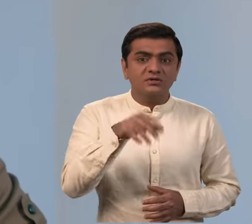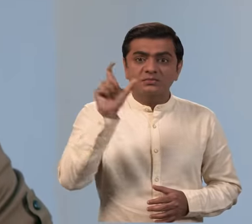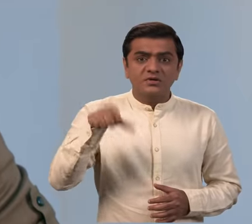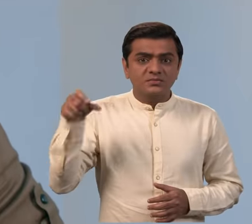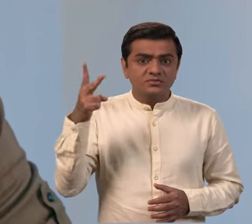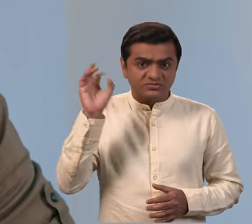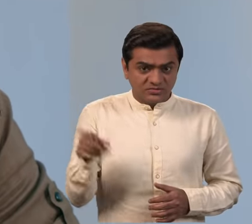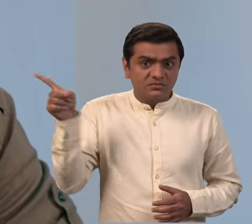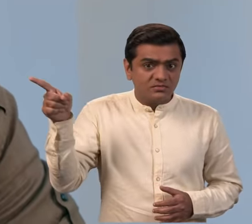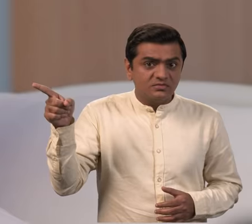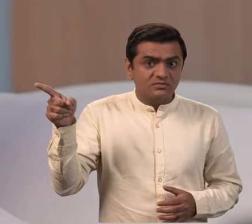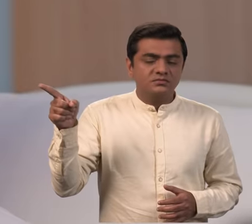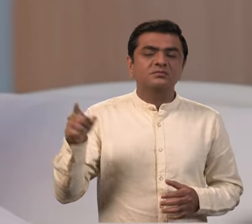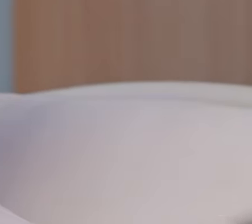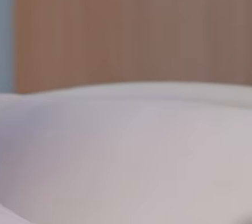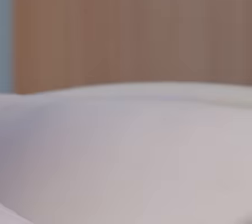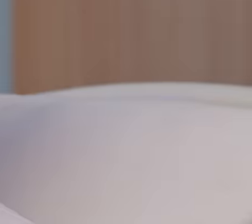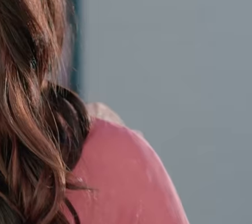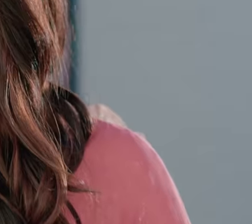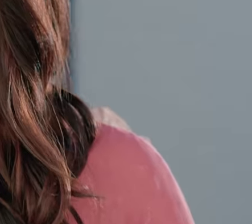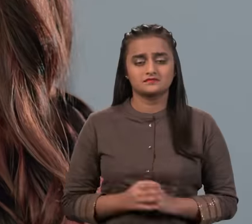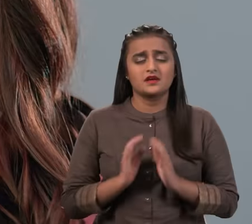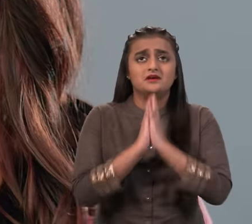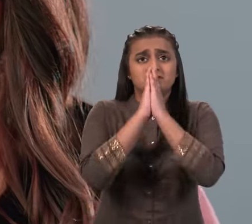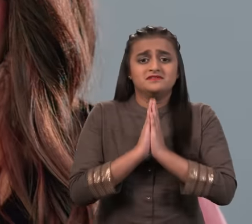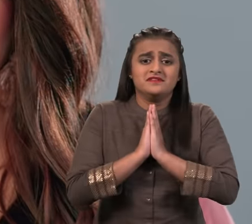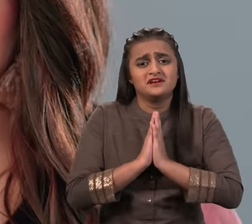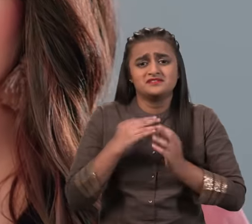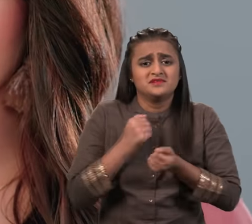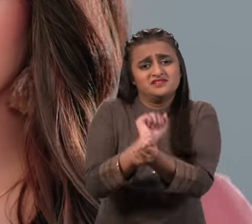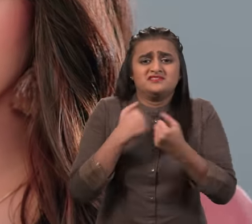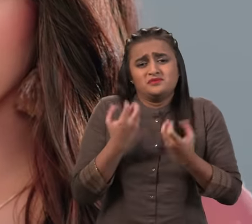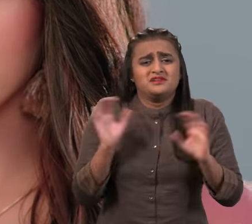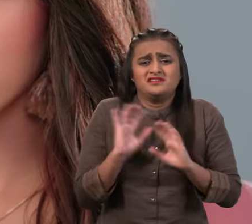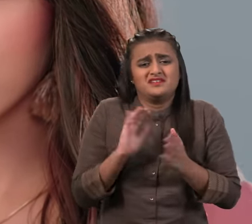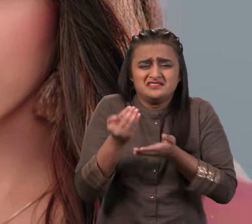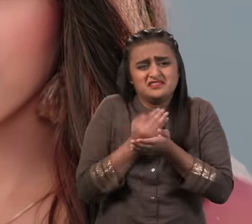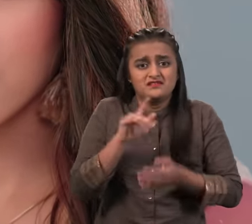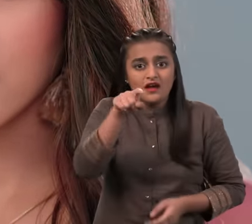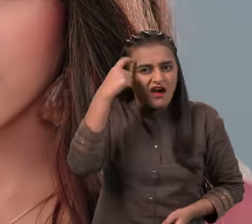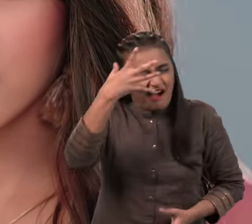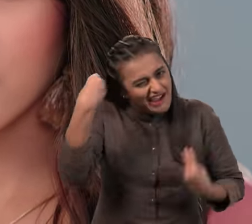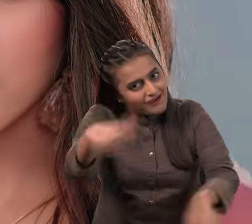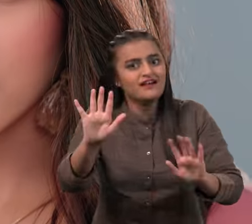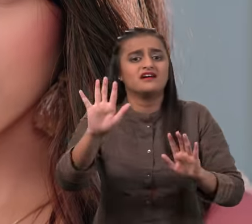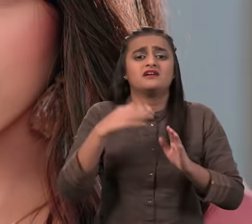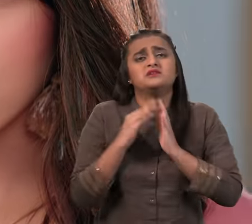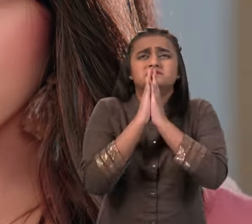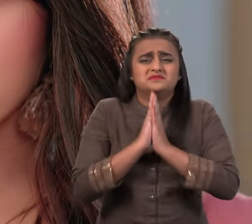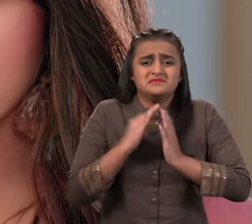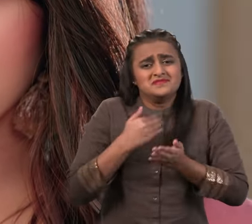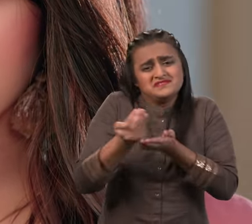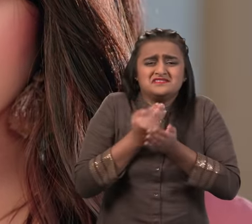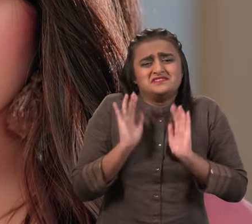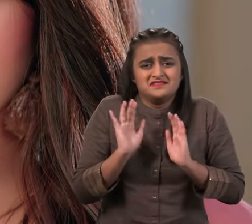विराट, यही वो लड़के थे ना? भगवान जी, जेल से बचा लो प्लीज। इसकी ना याददाश्त बुला दो, कैसे भी करके